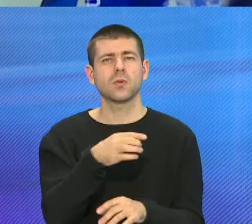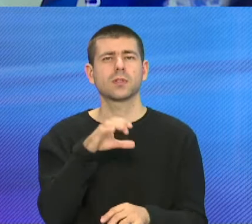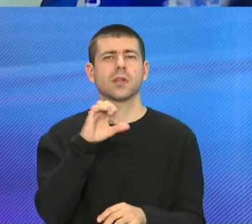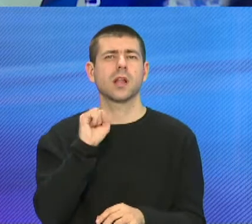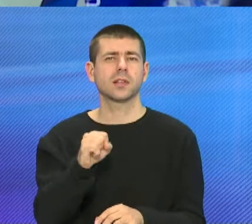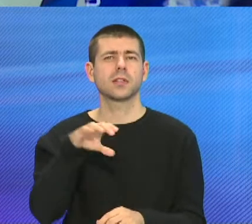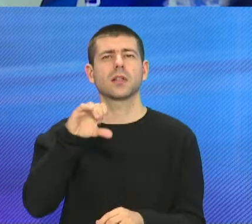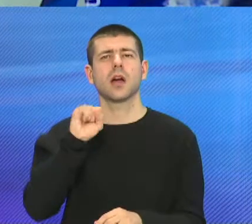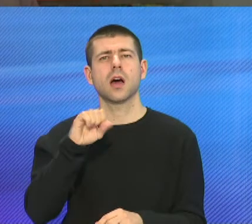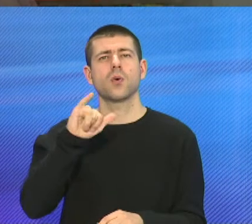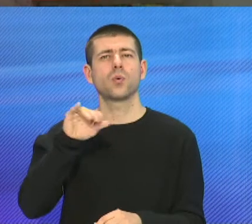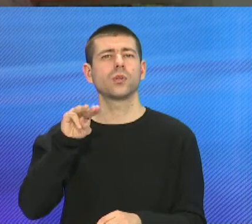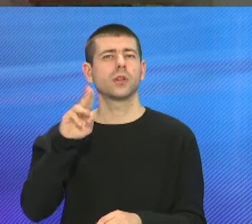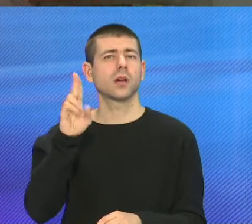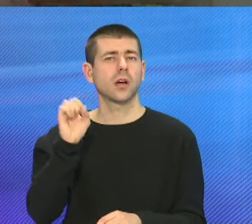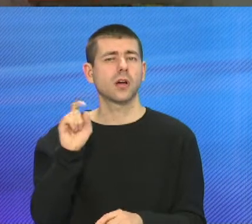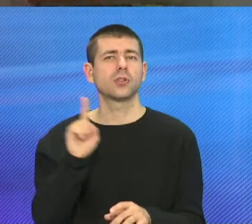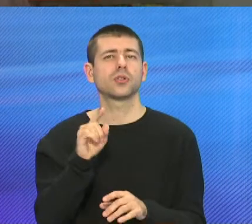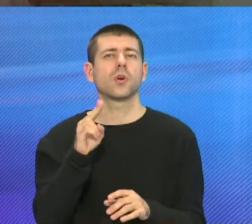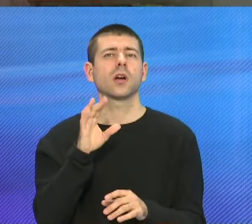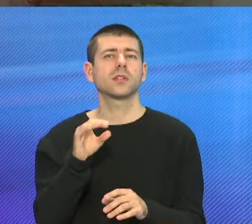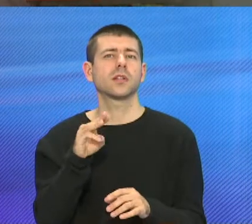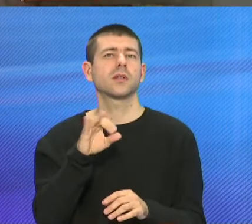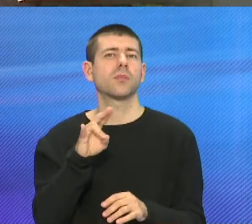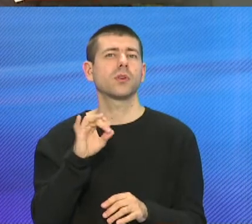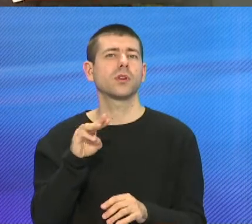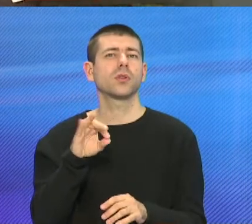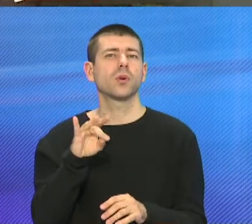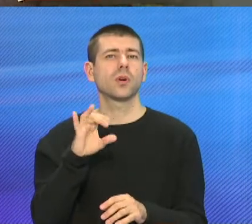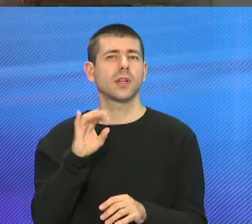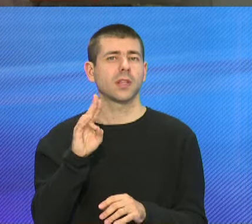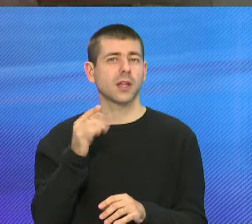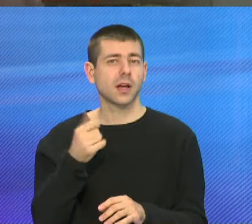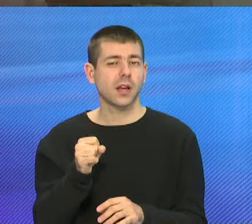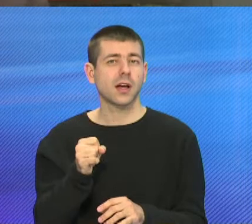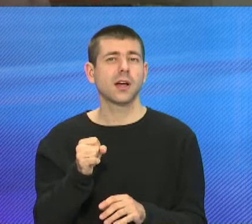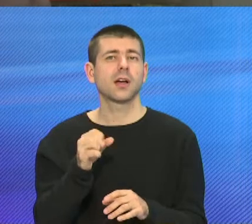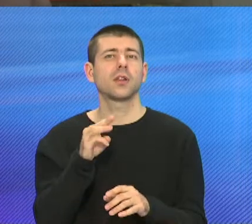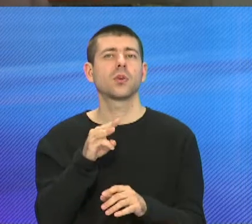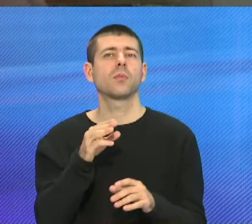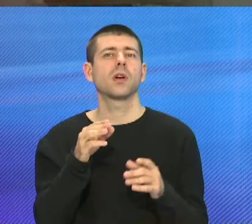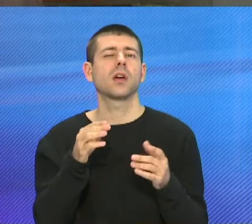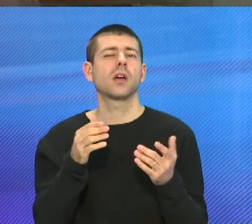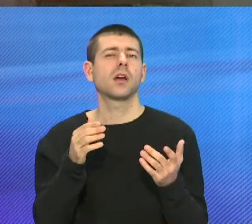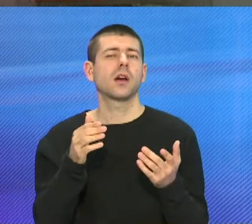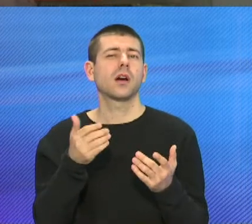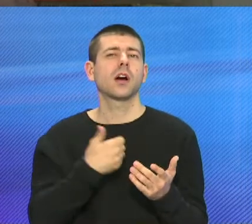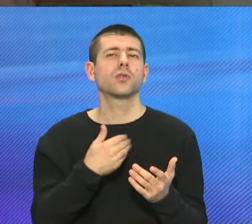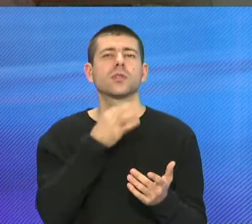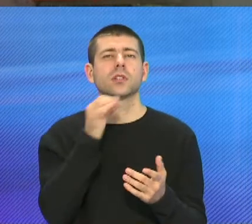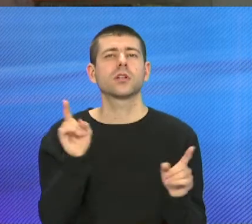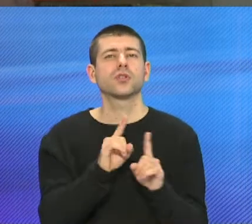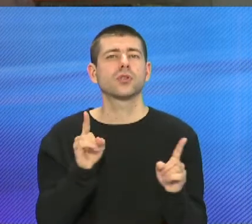Аутка. Что касается мониторинга, по моим осмотру, хочу сказать,